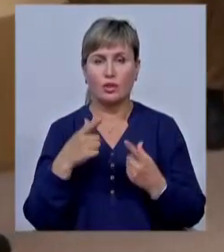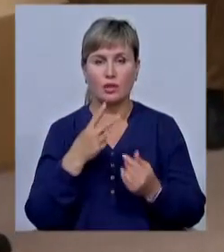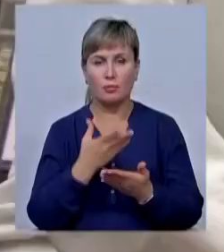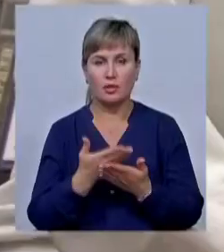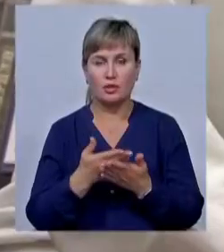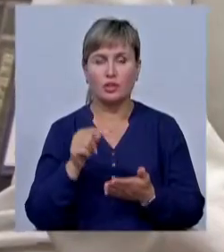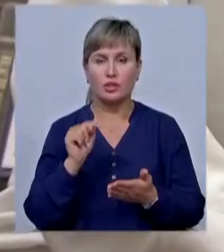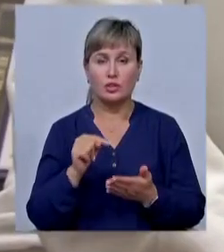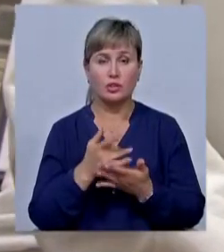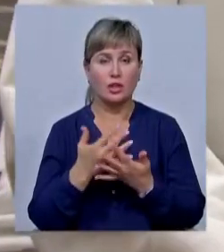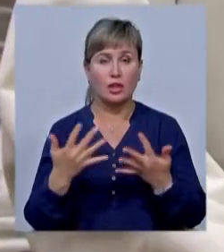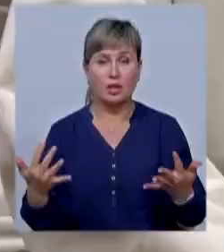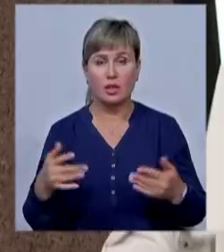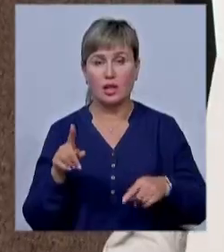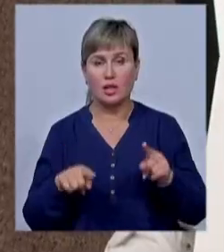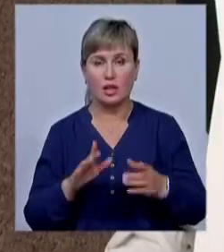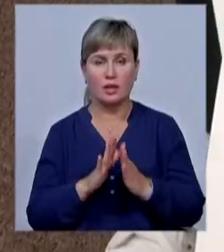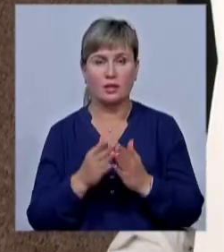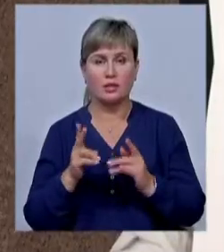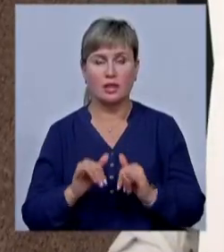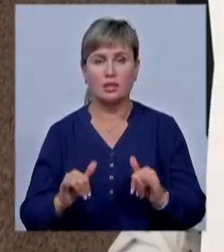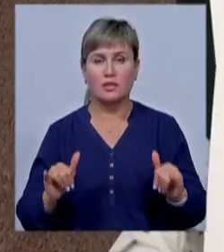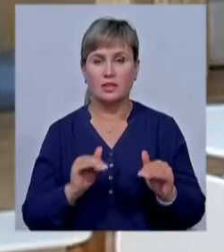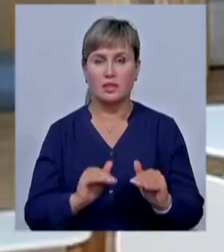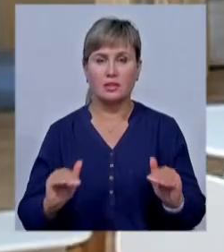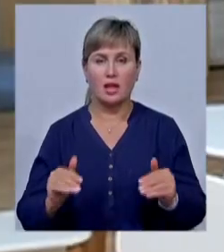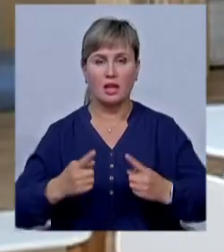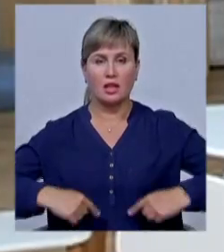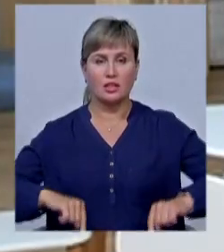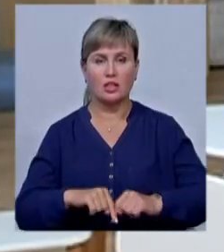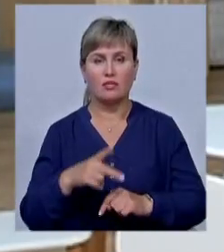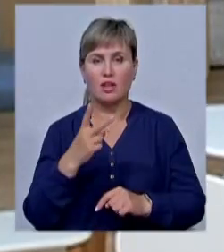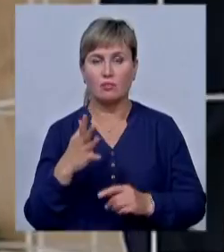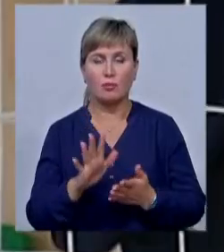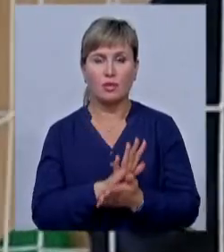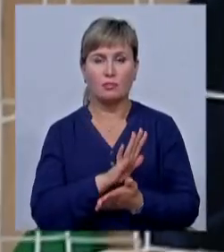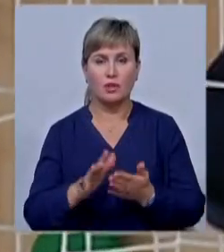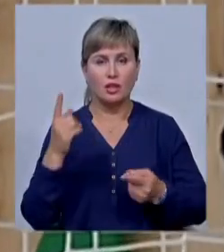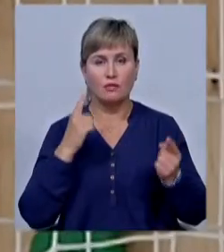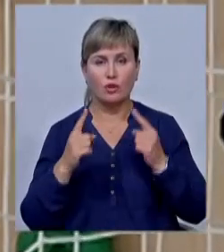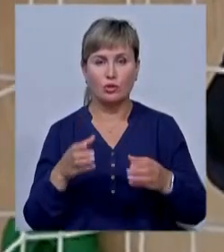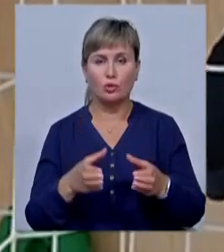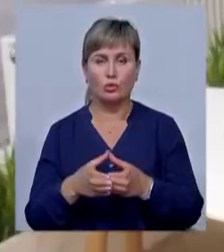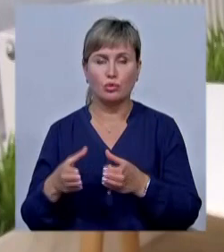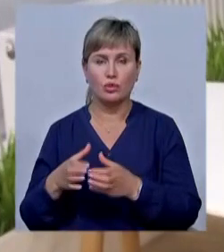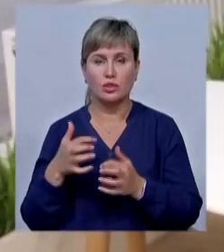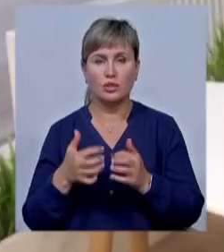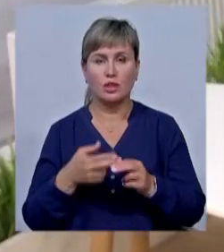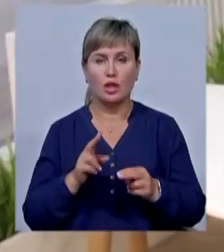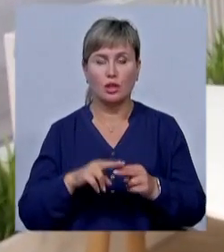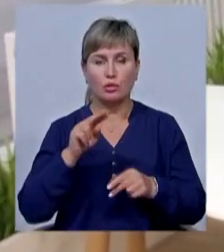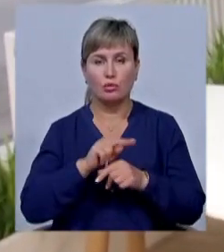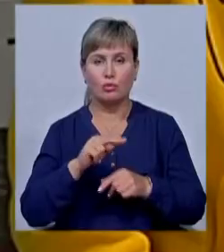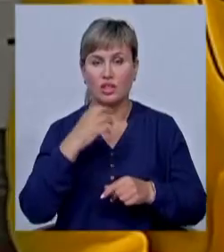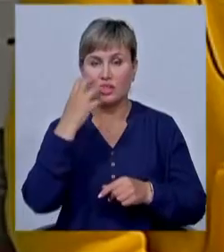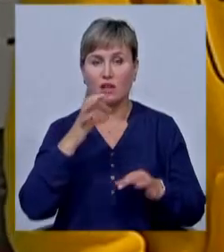представлены тысячи экземпляров редчайших книг. Для развития детей здесь организовано 25 бесплатных творческих кружков, среди которых уроки